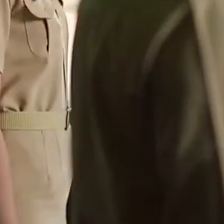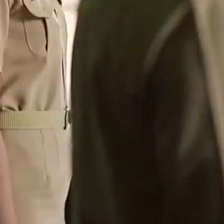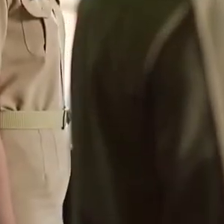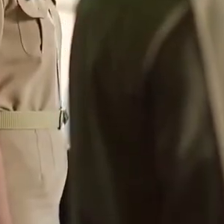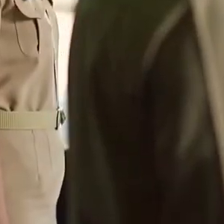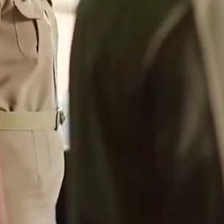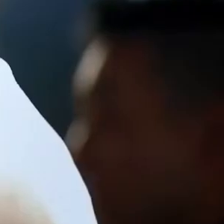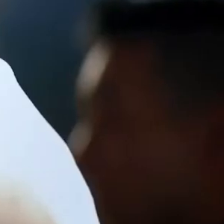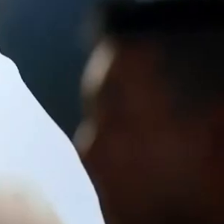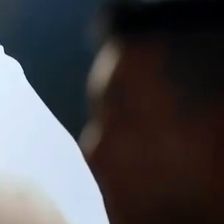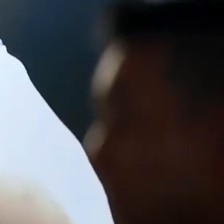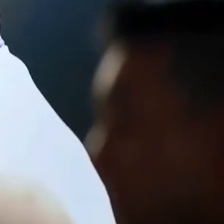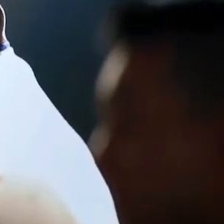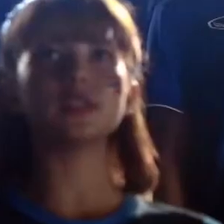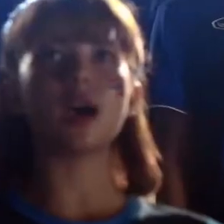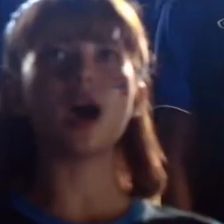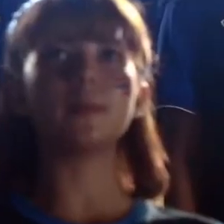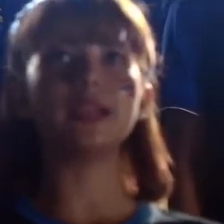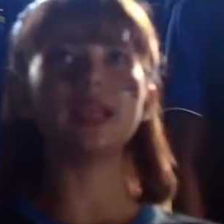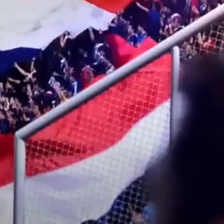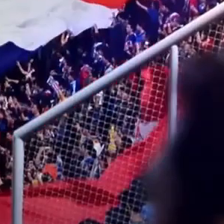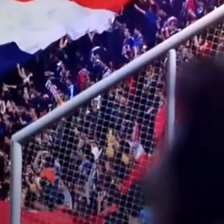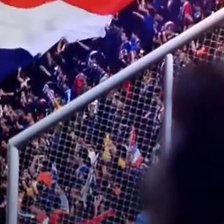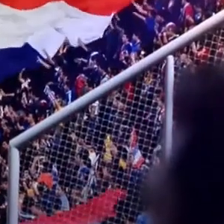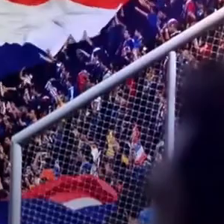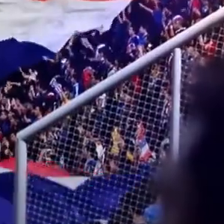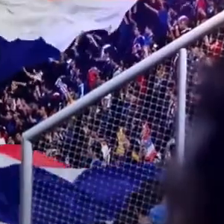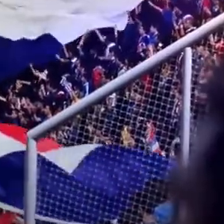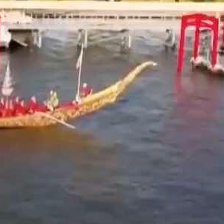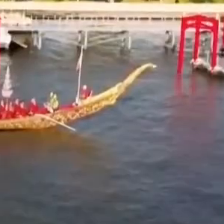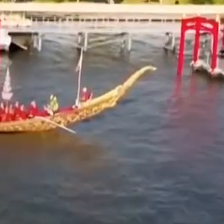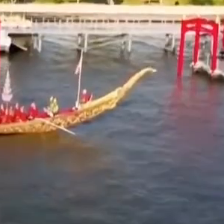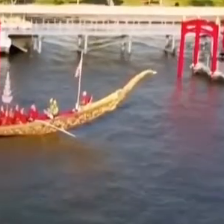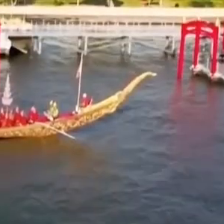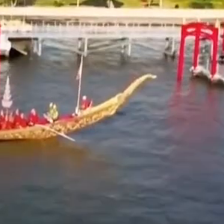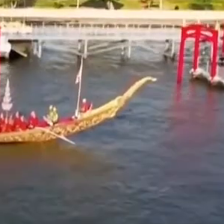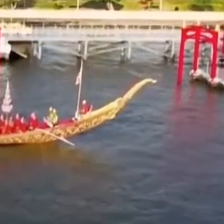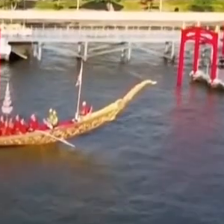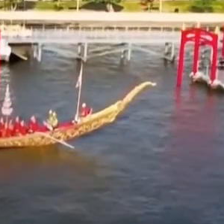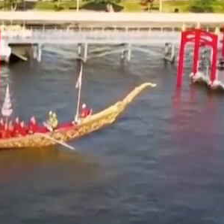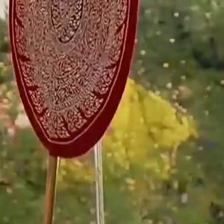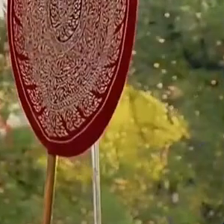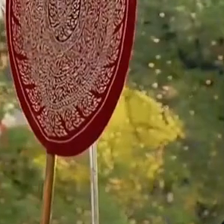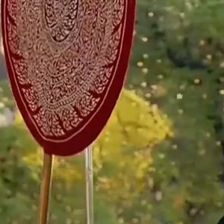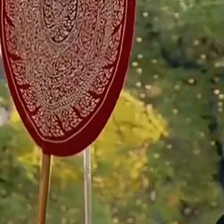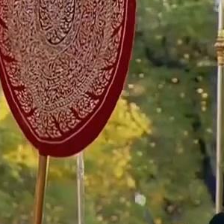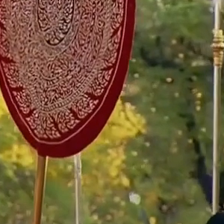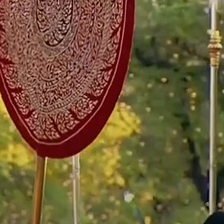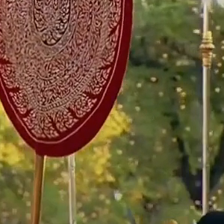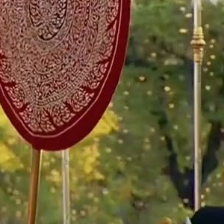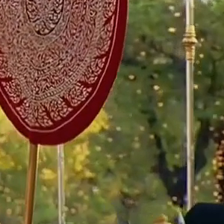สาเือนอยากเป็นชาิลีพลิมกเชาไท